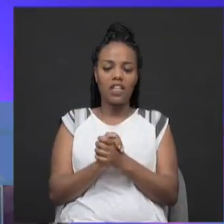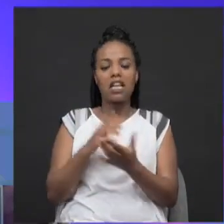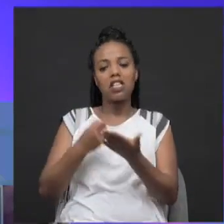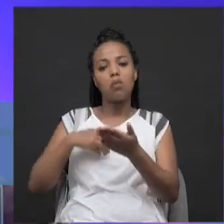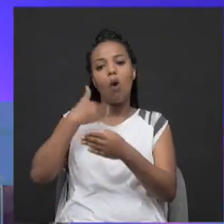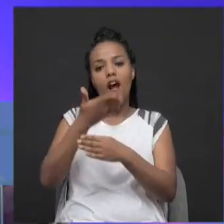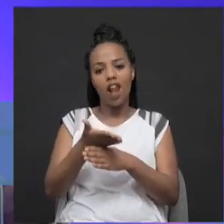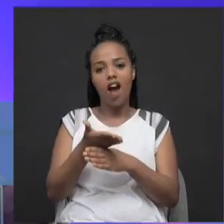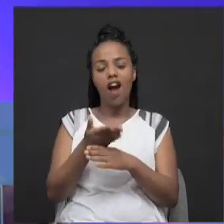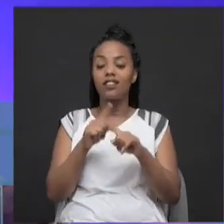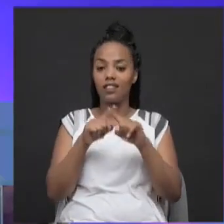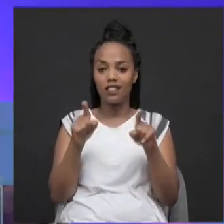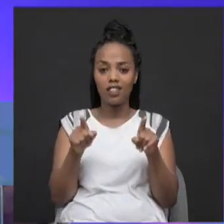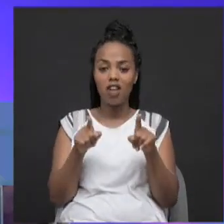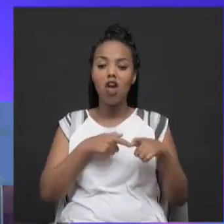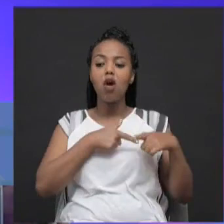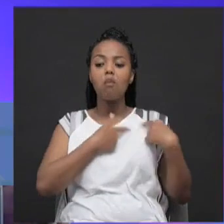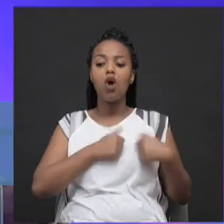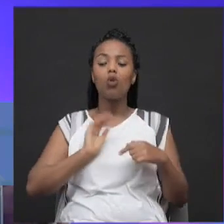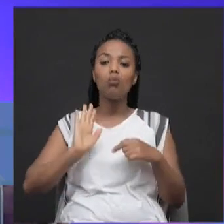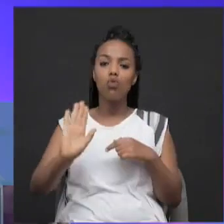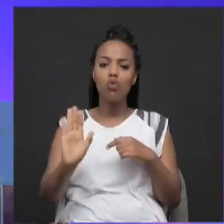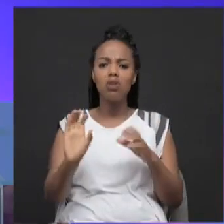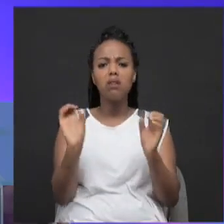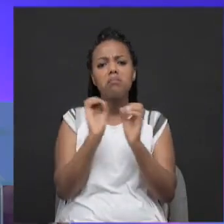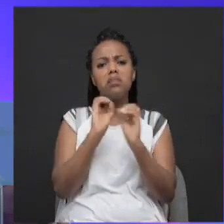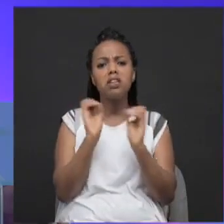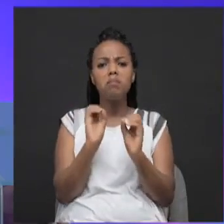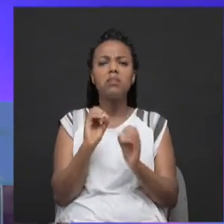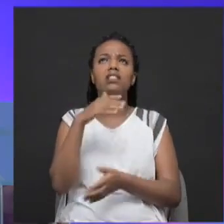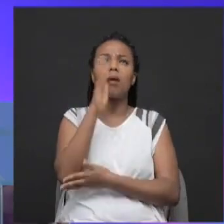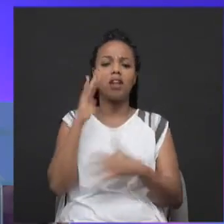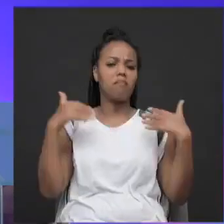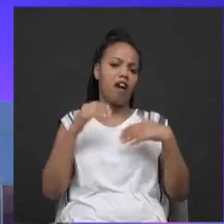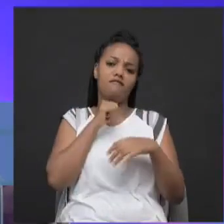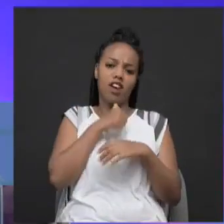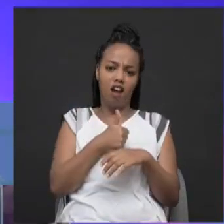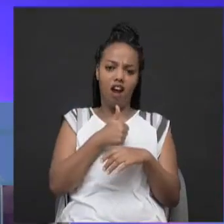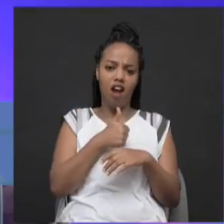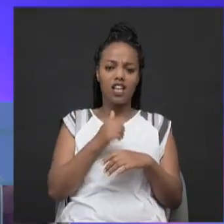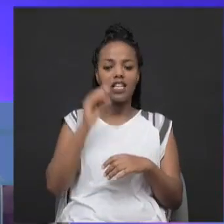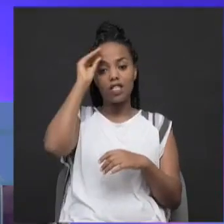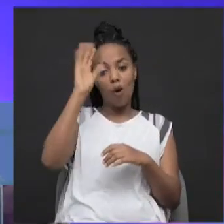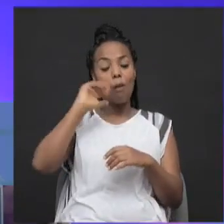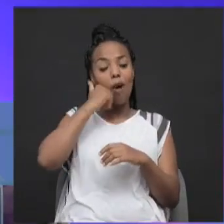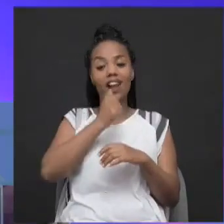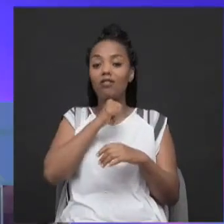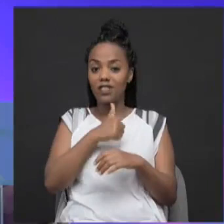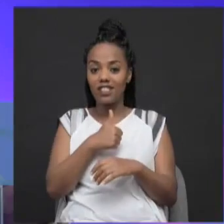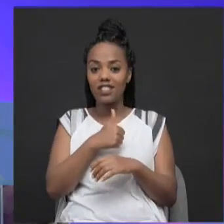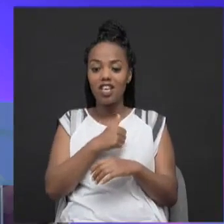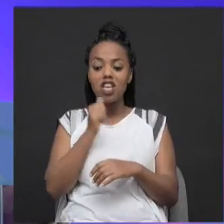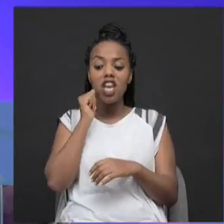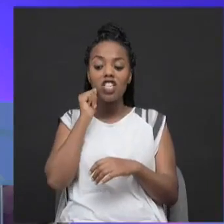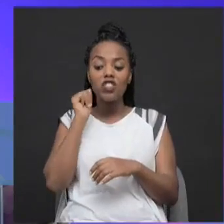ከዚህ በኋላ ግን በልቡ ምንም እግዚአብሔርን ባልፈራ ሰውንም ባላፍር